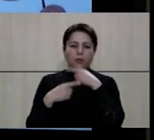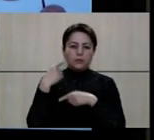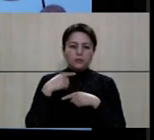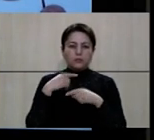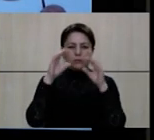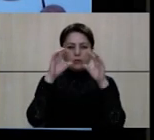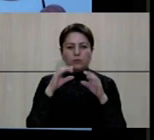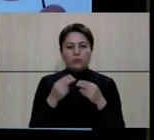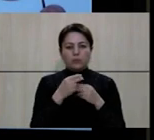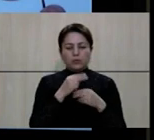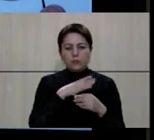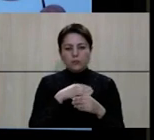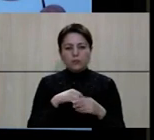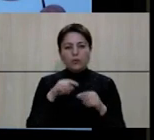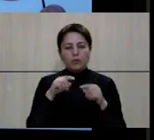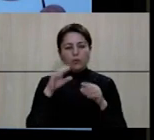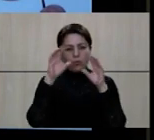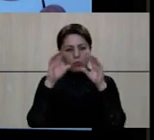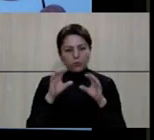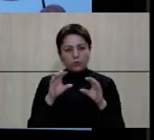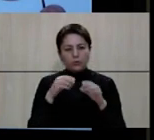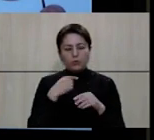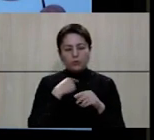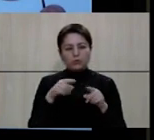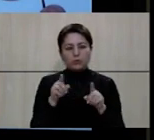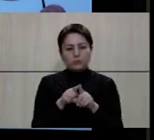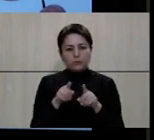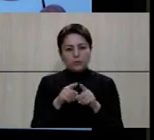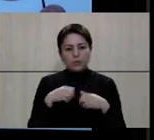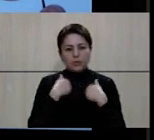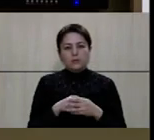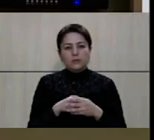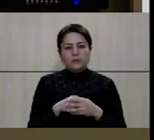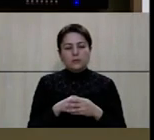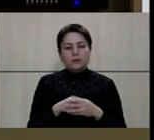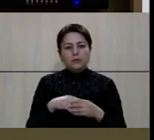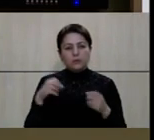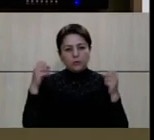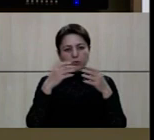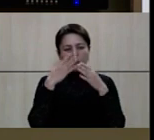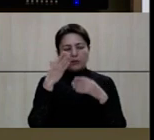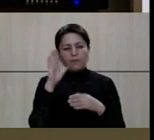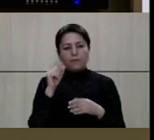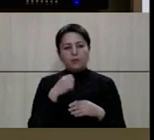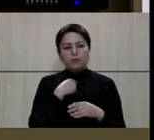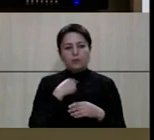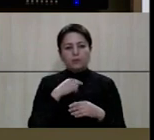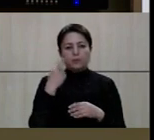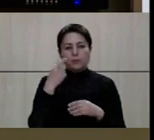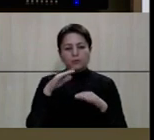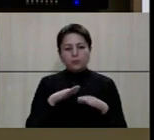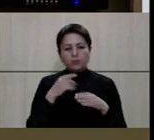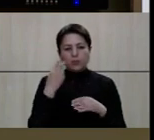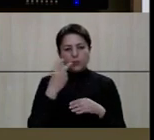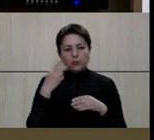Yorug'likning tushish va qaytish qonunidek, tovush ham xuddi shunday harakatda bo'ladi. Yorug'lik va tovushning bir muhitdan ikkinchi